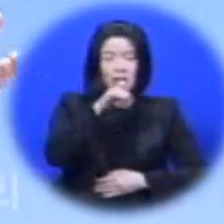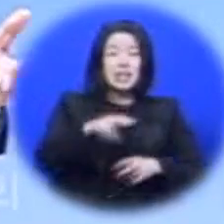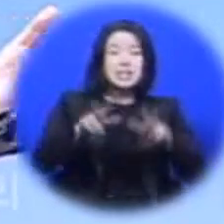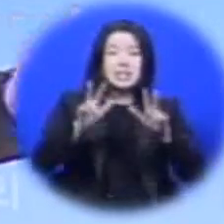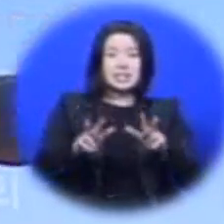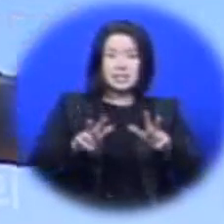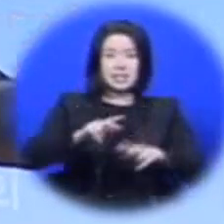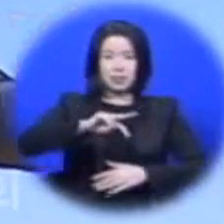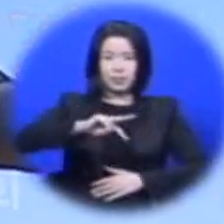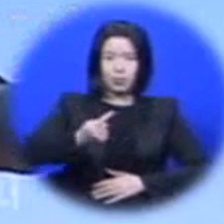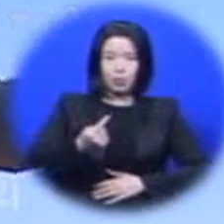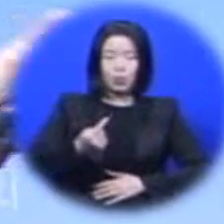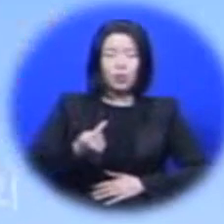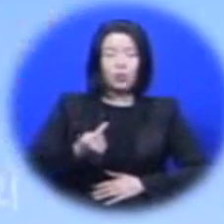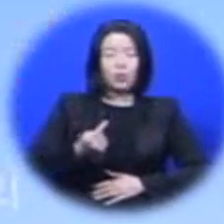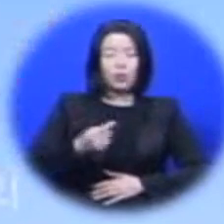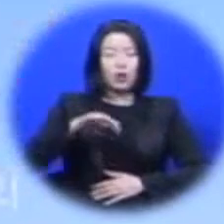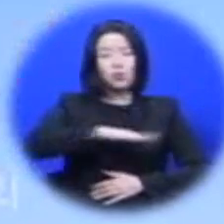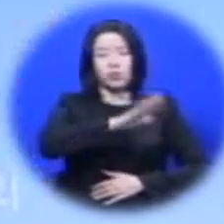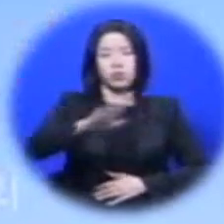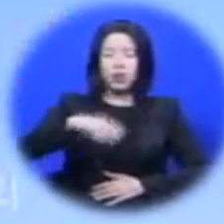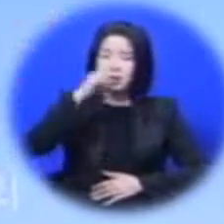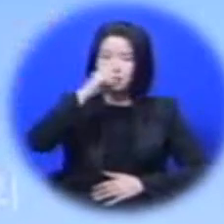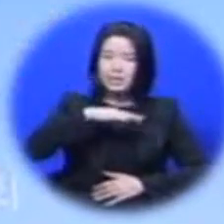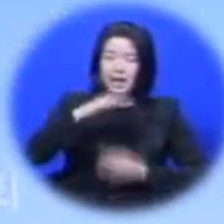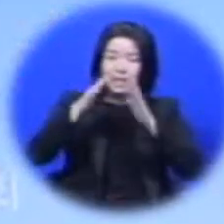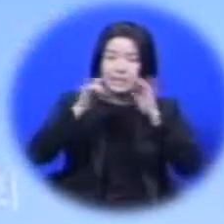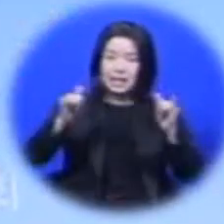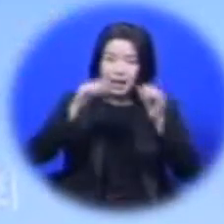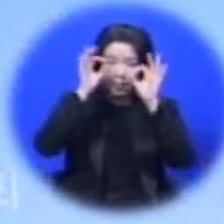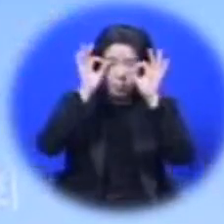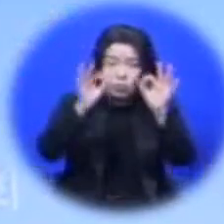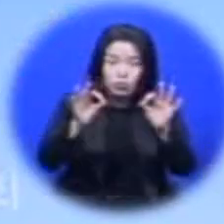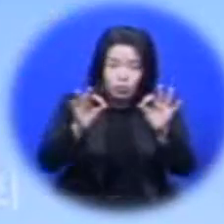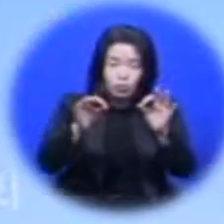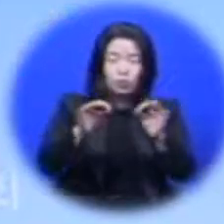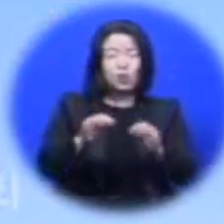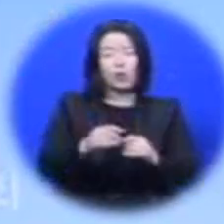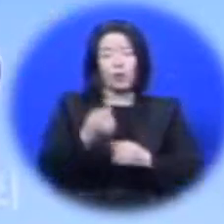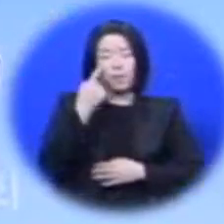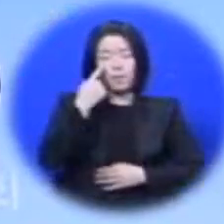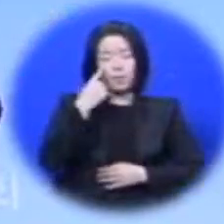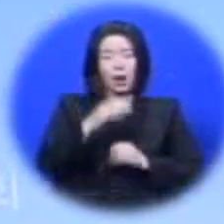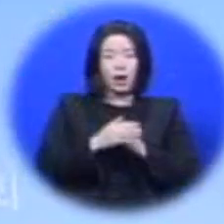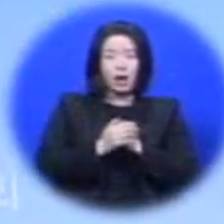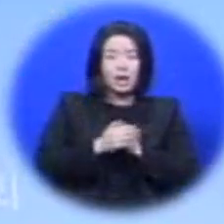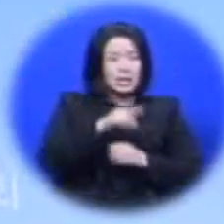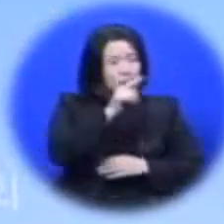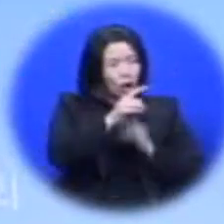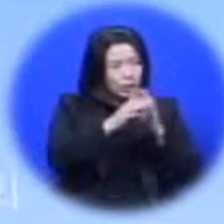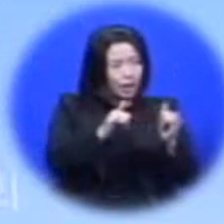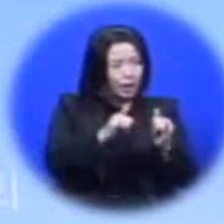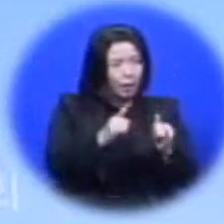지금도 우리가 그저 사람의 보는 눈으로 보면 아, 저 사람이 훨씬 믿음이